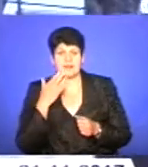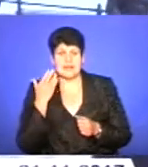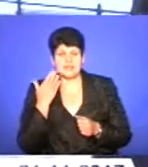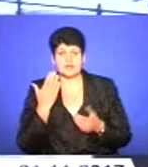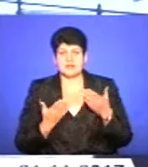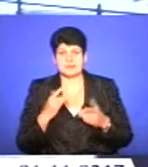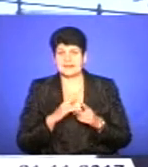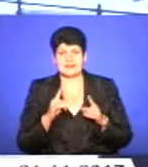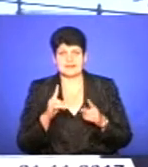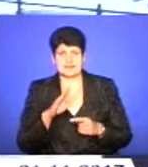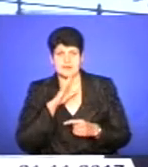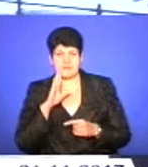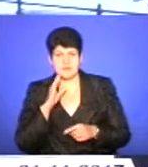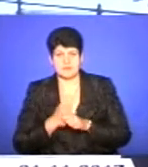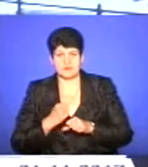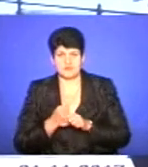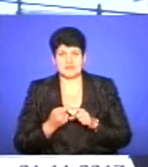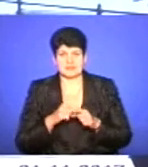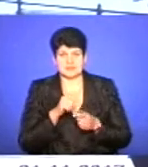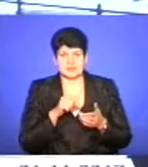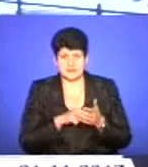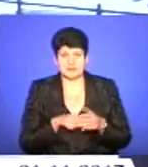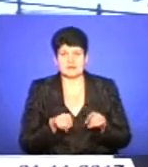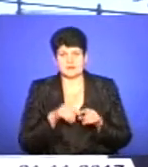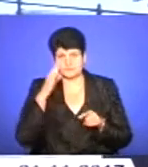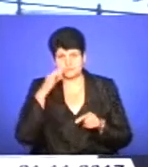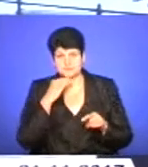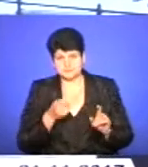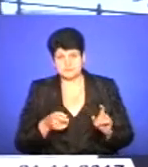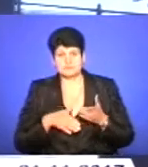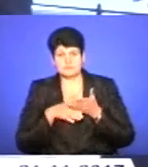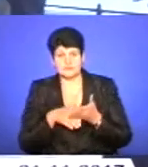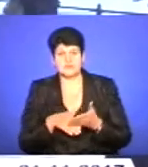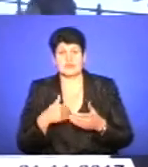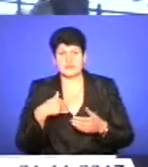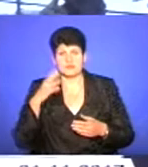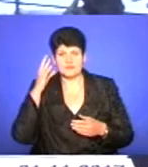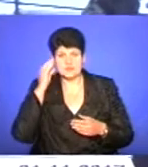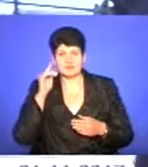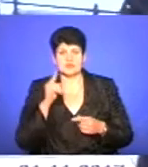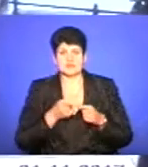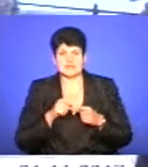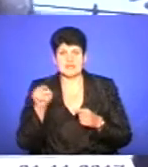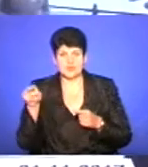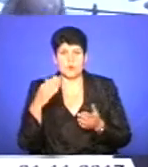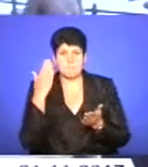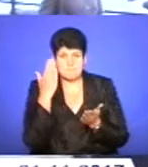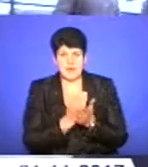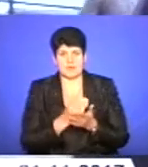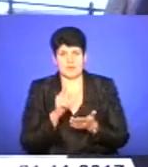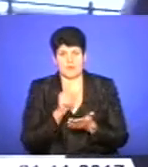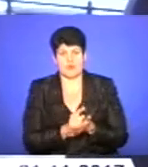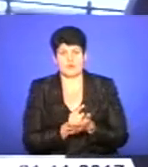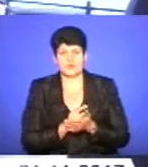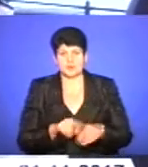тільки мама працювала над цим питанням, але також і батько долучався, тому що я рахую, що це його прямий обов'язок, і навіть